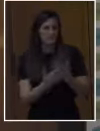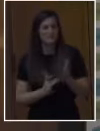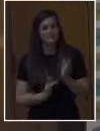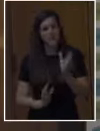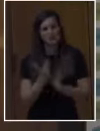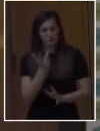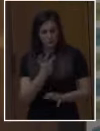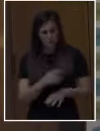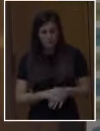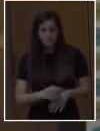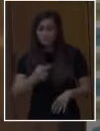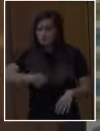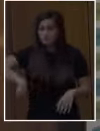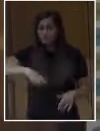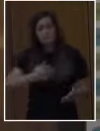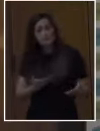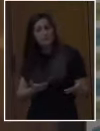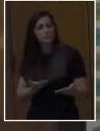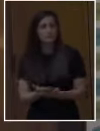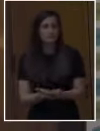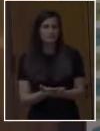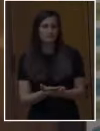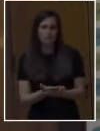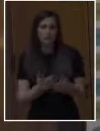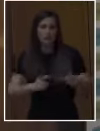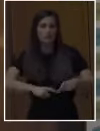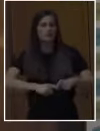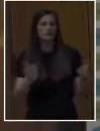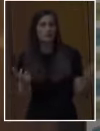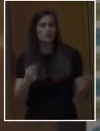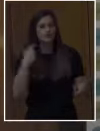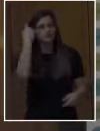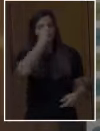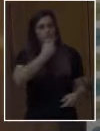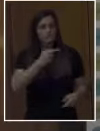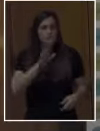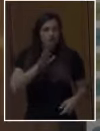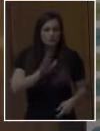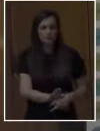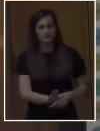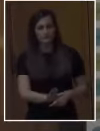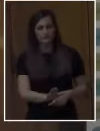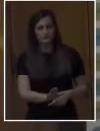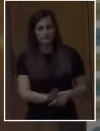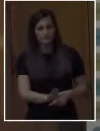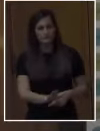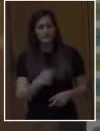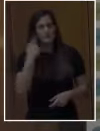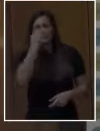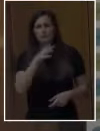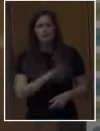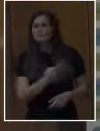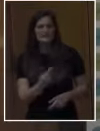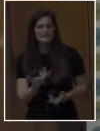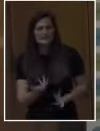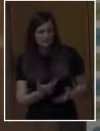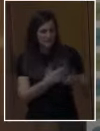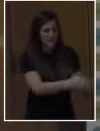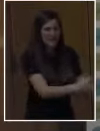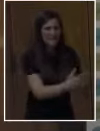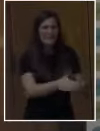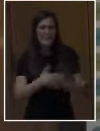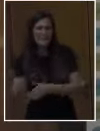προτείνουμε είναι ένα σχολείο με προσωπικότητα. Ένα σχολείο με προσωπικότητα σημαίνει ότι έχουμε τάξεις